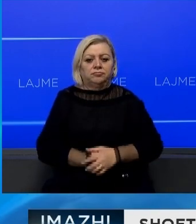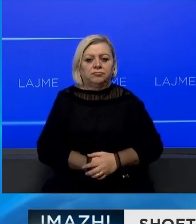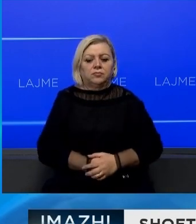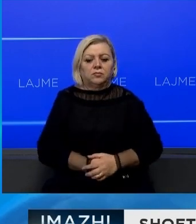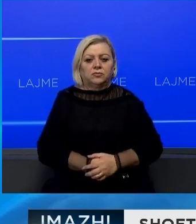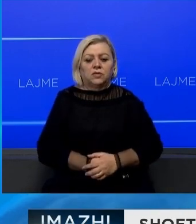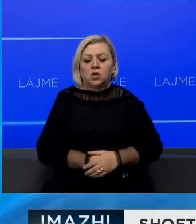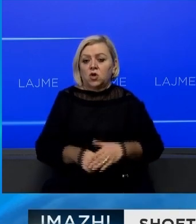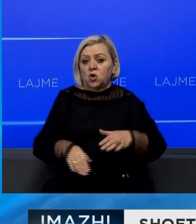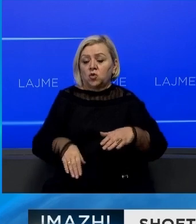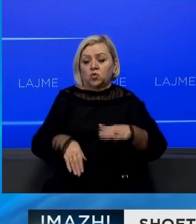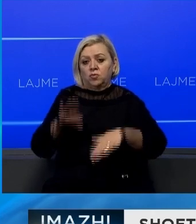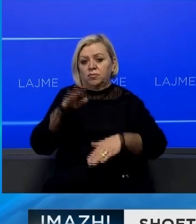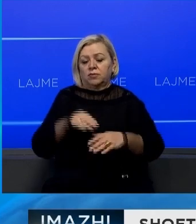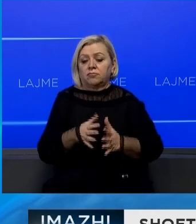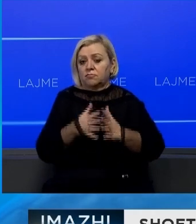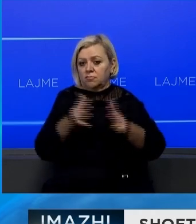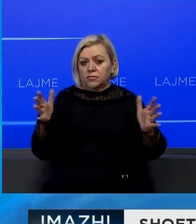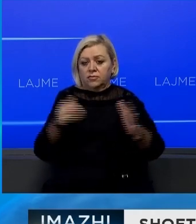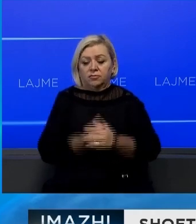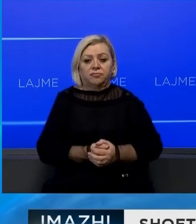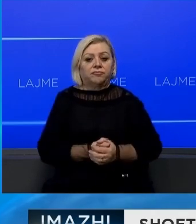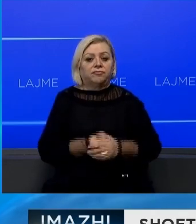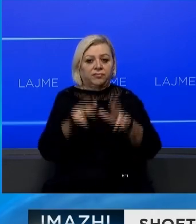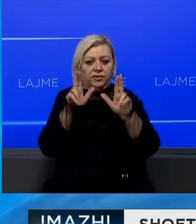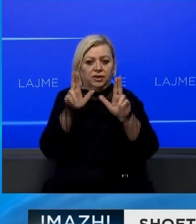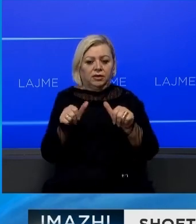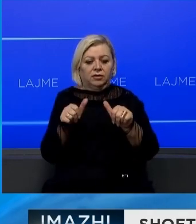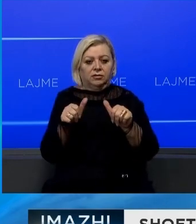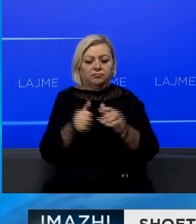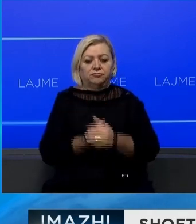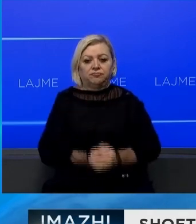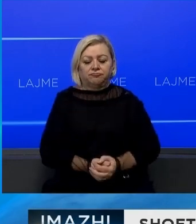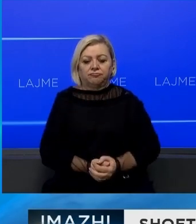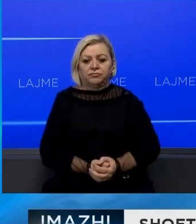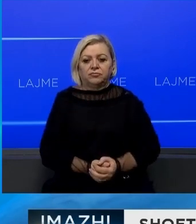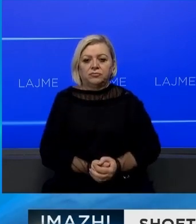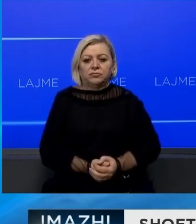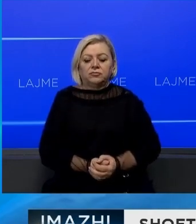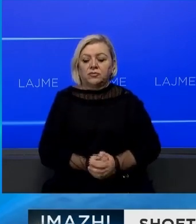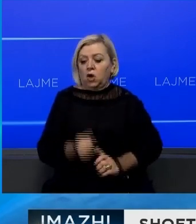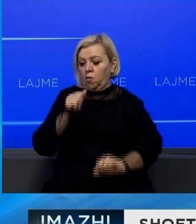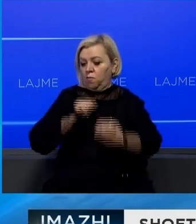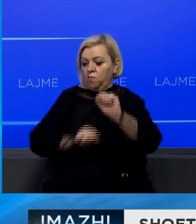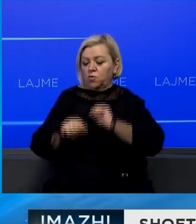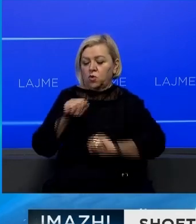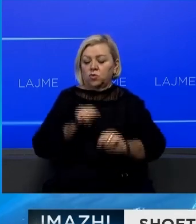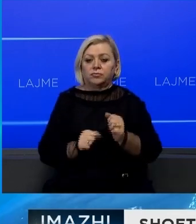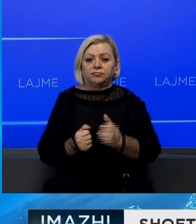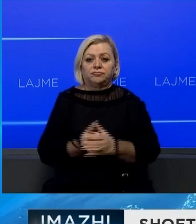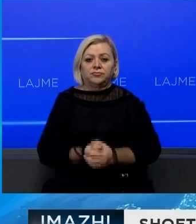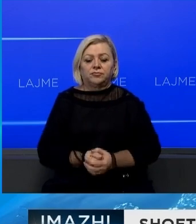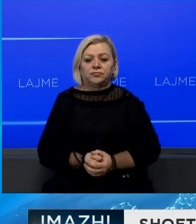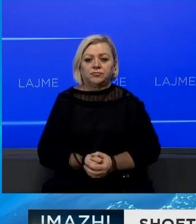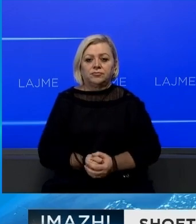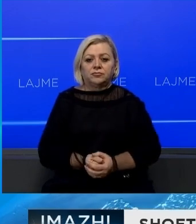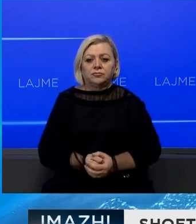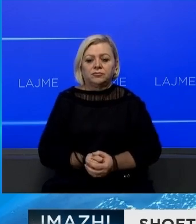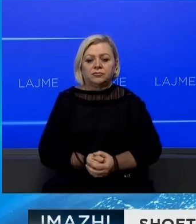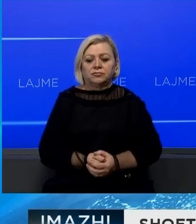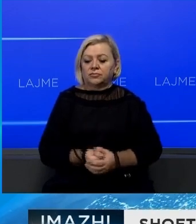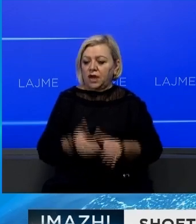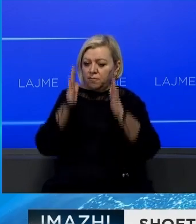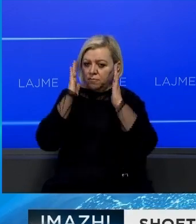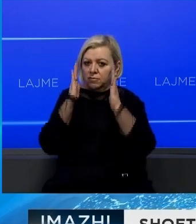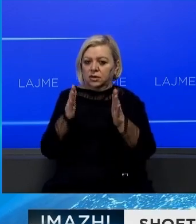një numër i madh. Pra, kemi masa të duhura për të mbrojtur nga kjo, edhe besoj që do të